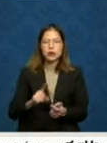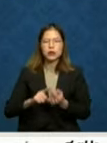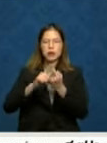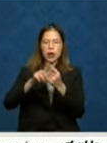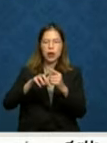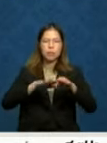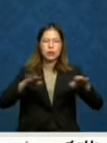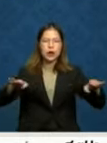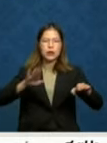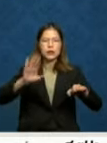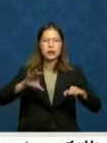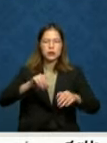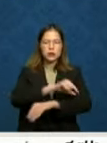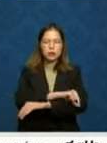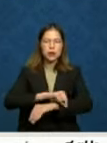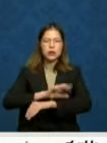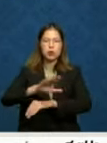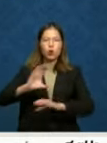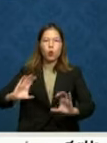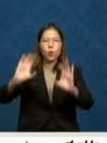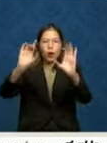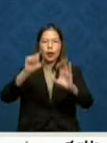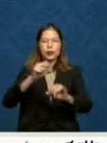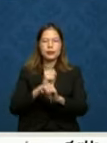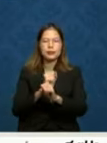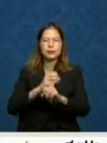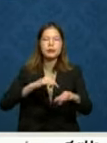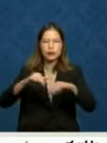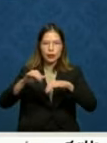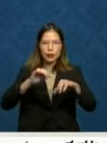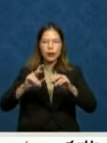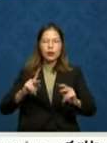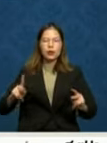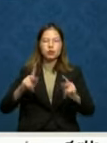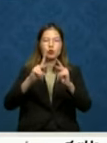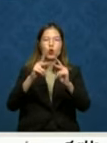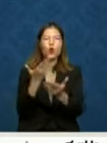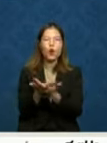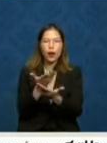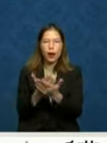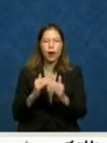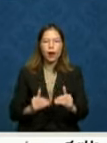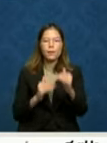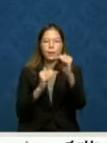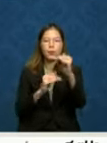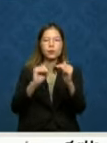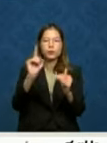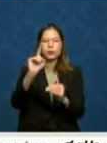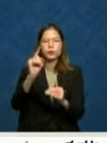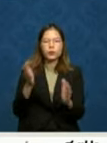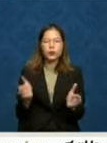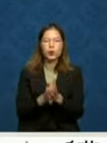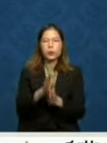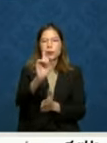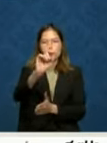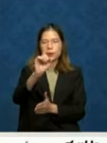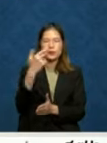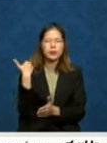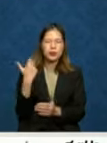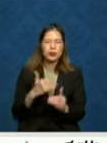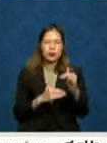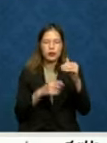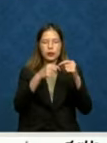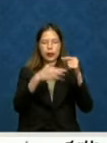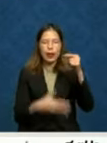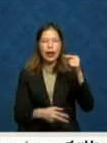ตรฐานการบัญชีภาครัฐและนโยบายการบัญชีภาครัฐที่กระทรวงการคลังกำหนดซึ่งรวมถึงหลักเกณฑ์หลักการ